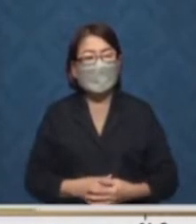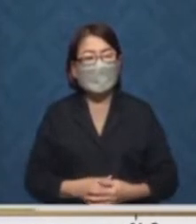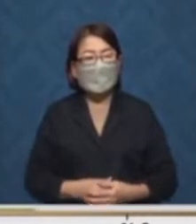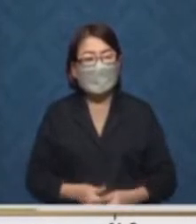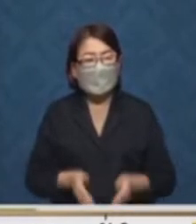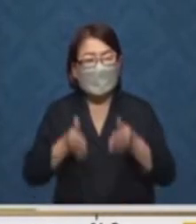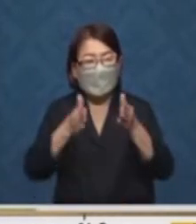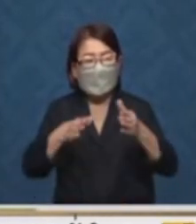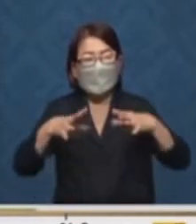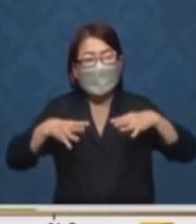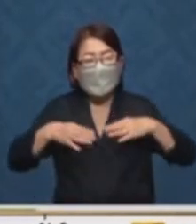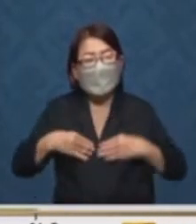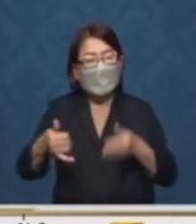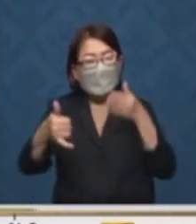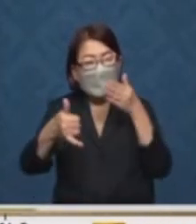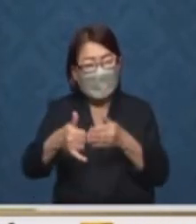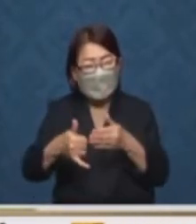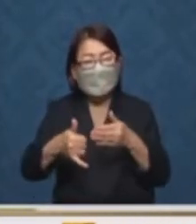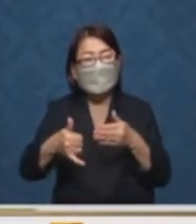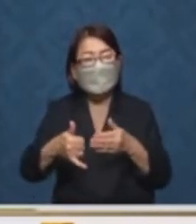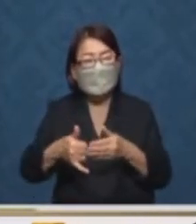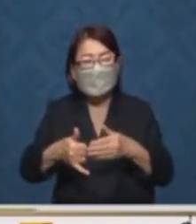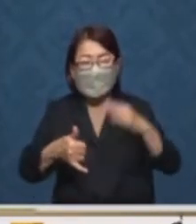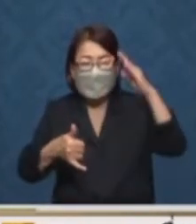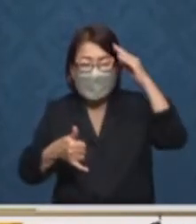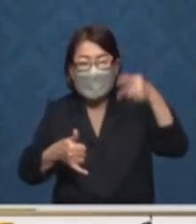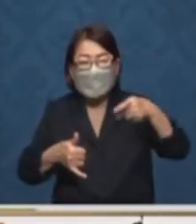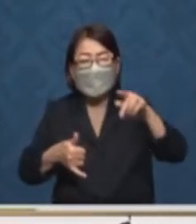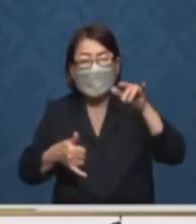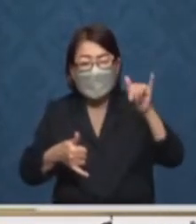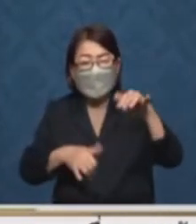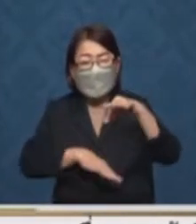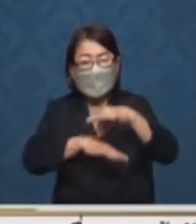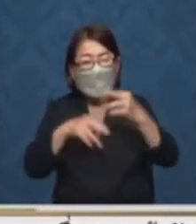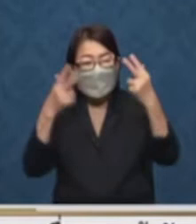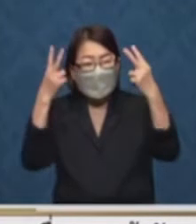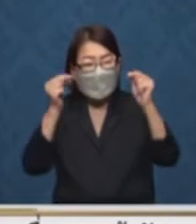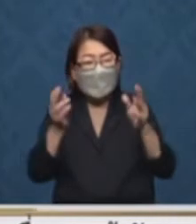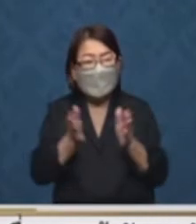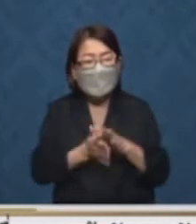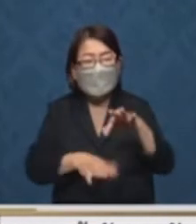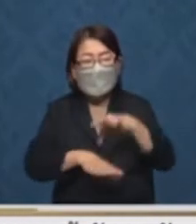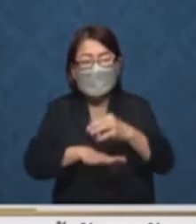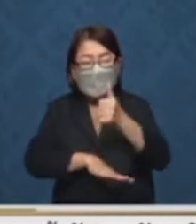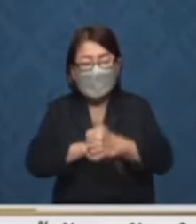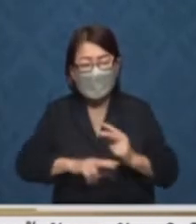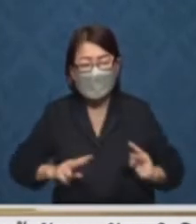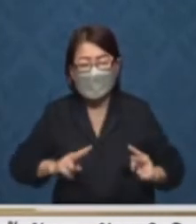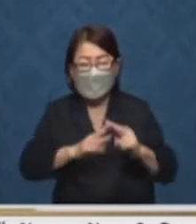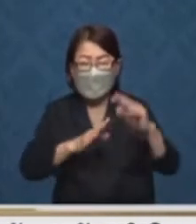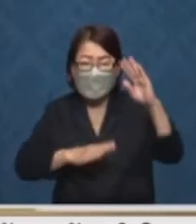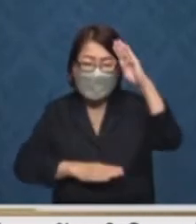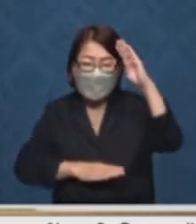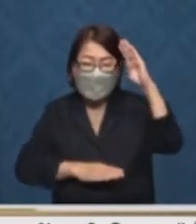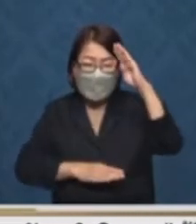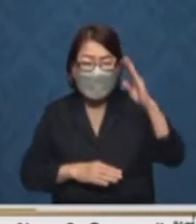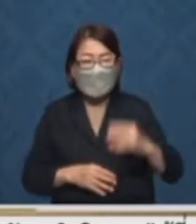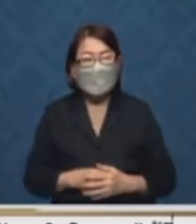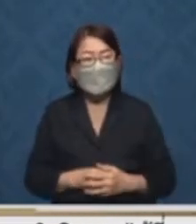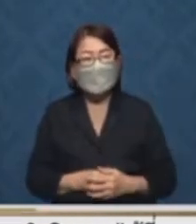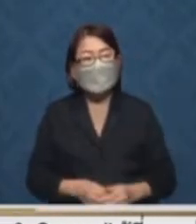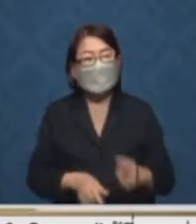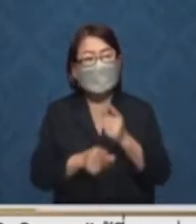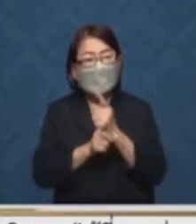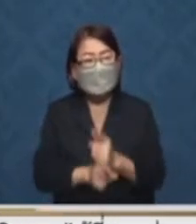การอภิปรายไม่ไว้วางใจพลเอกประยุทธ์จันทร์โอชานายกรัฐมนตรีและรัฐมนตรีว่าการกระทรวงกลาโหมตามย